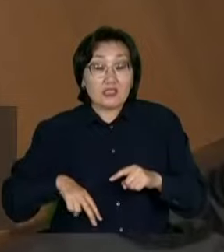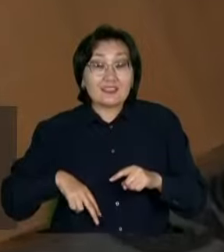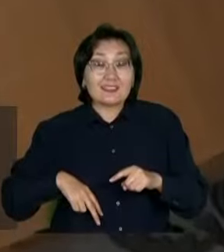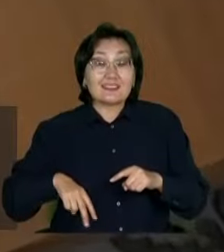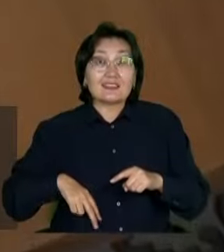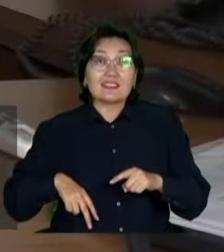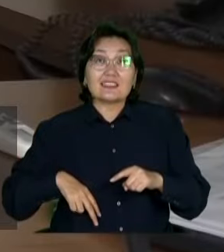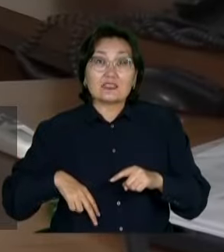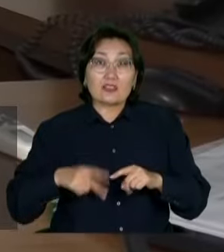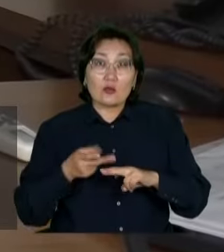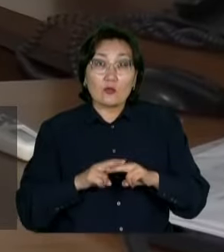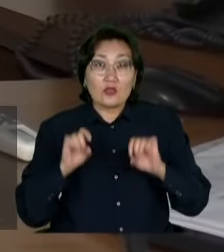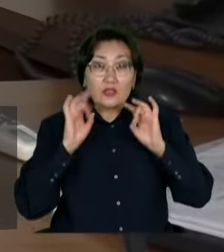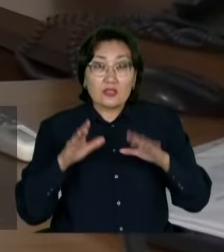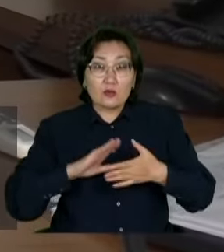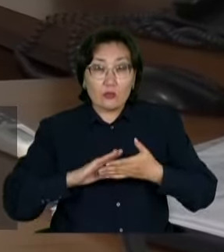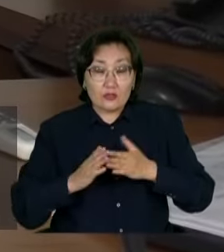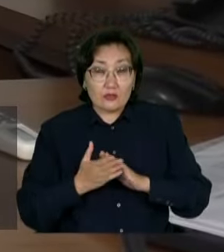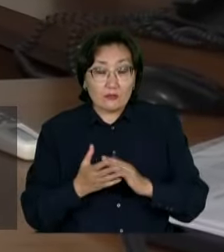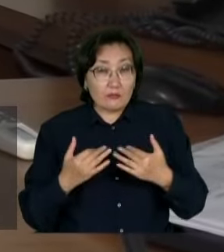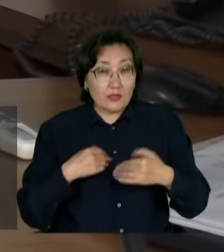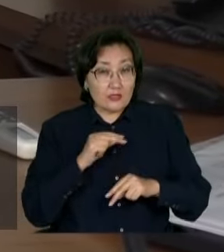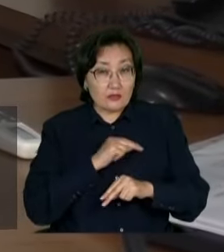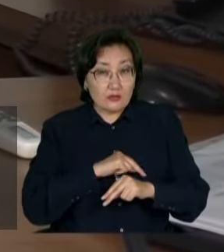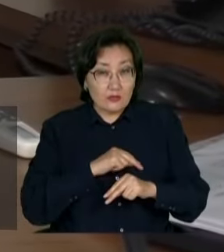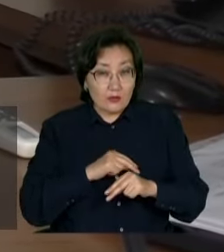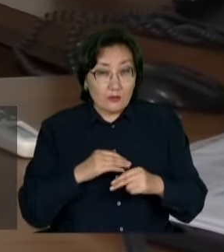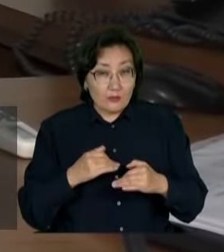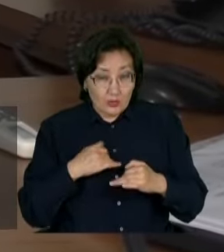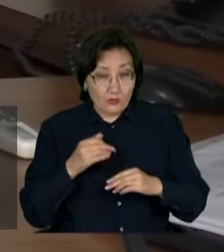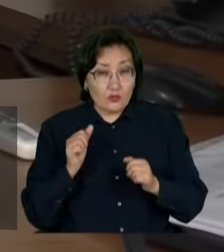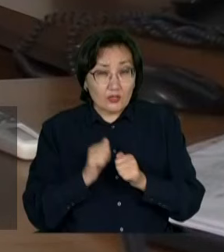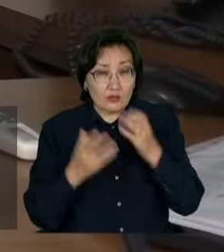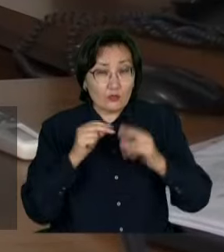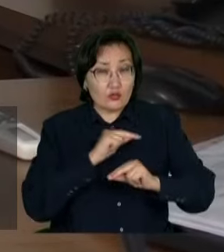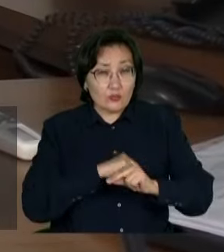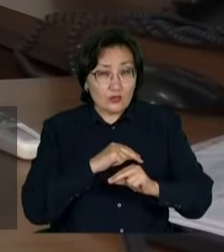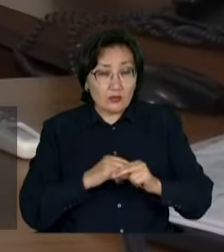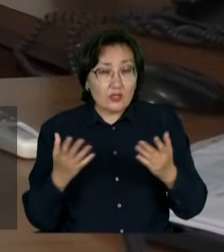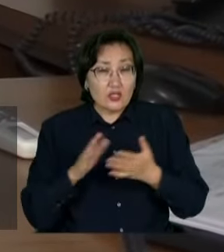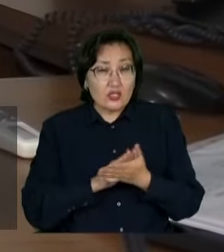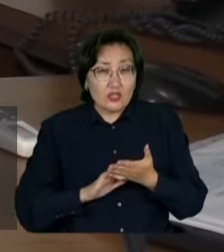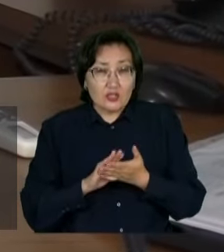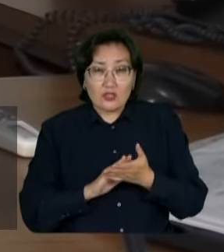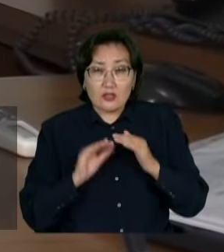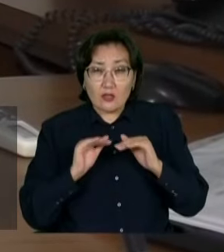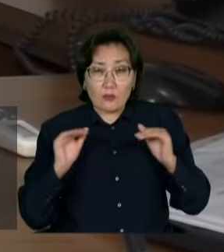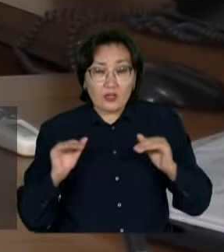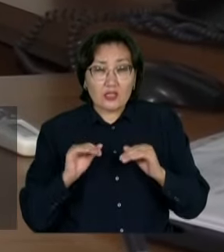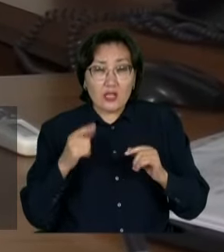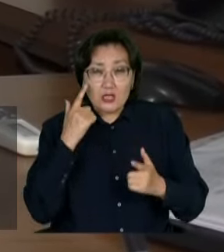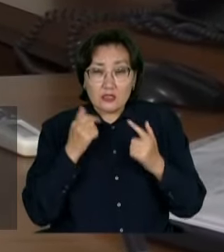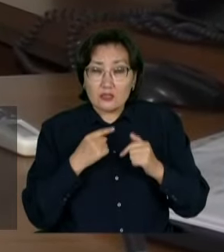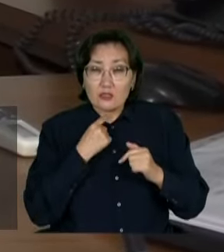деп басын ала қашты. Жұмыста отырдым. Мен ешқандай баланың жылаған дауысын бір есін естігенде жоқ. Ол балалардың бала осы жерде ойнап